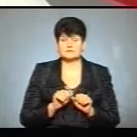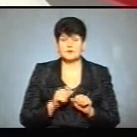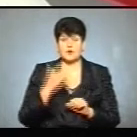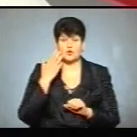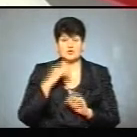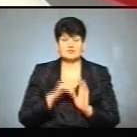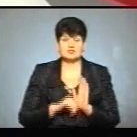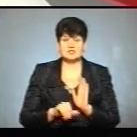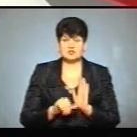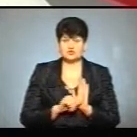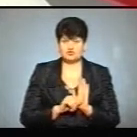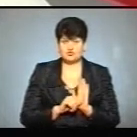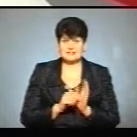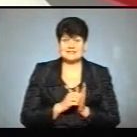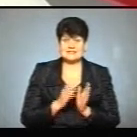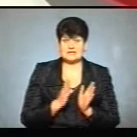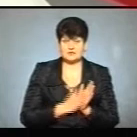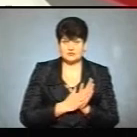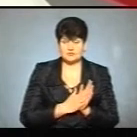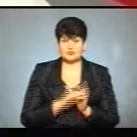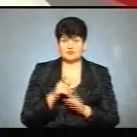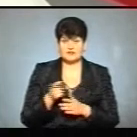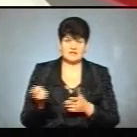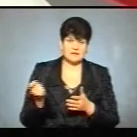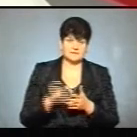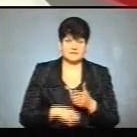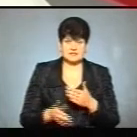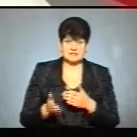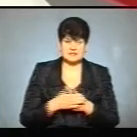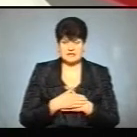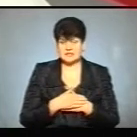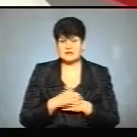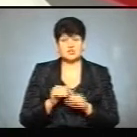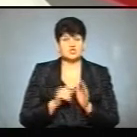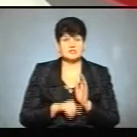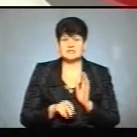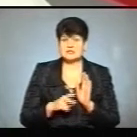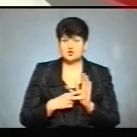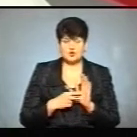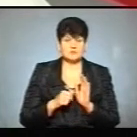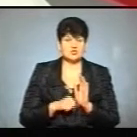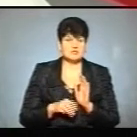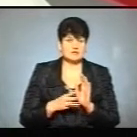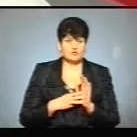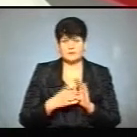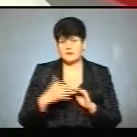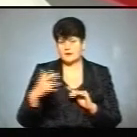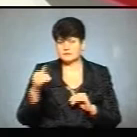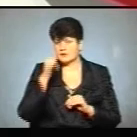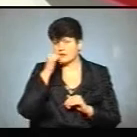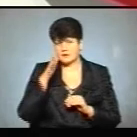коли 66-й зареєструвався, тоді вона закриється, і вже 67-й і 68-й і далі не